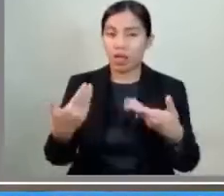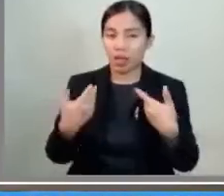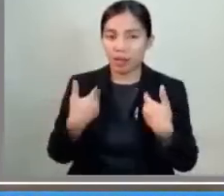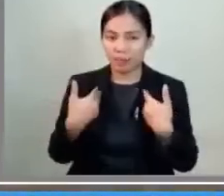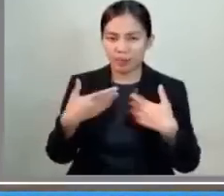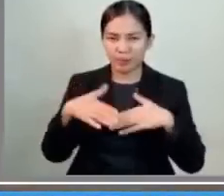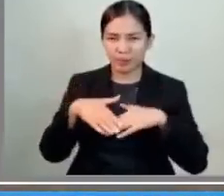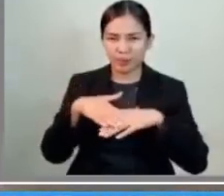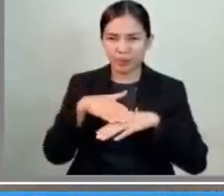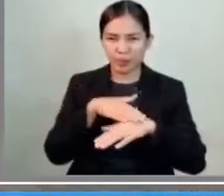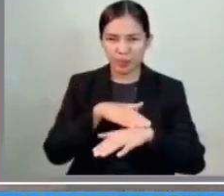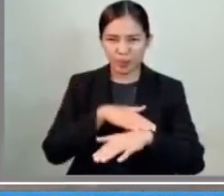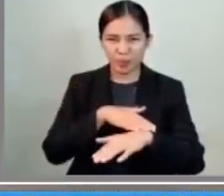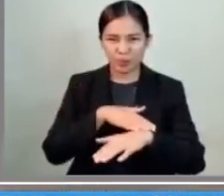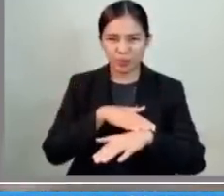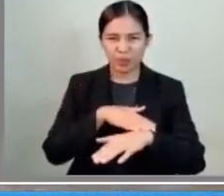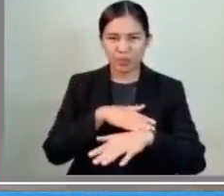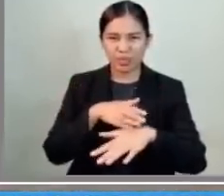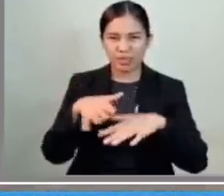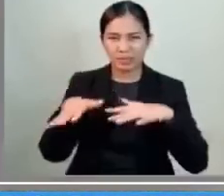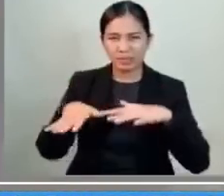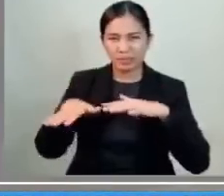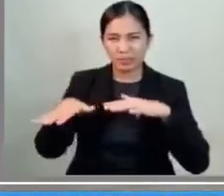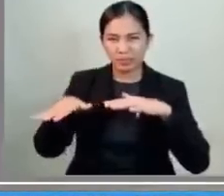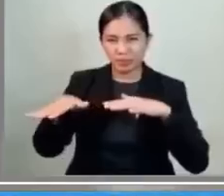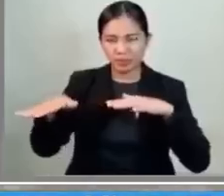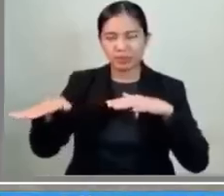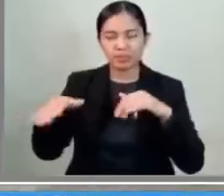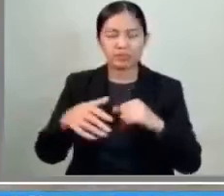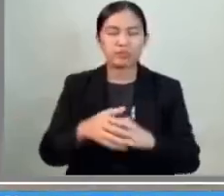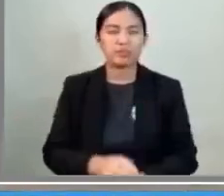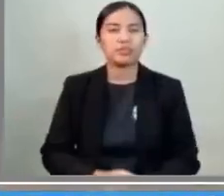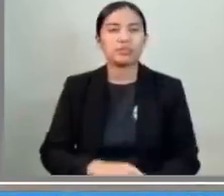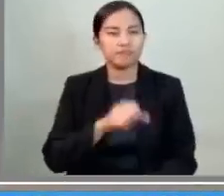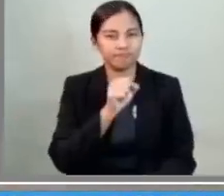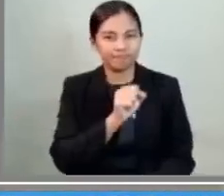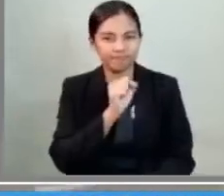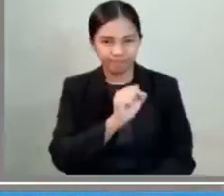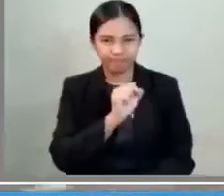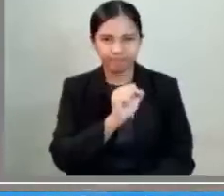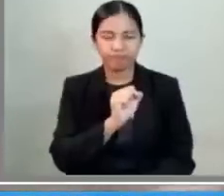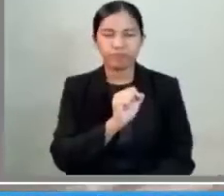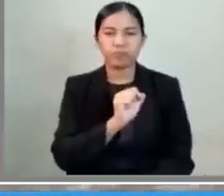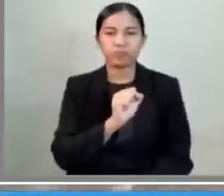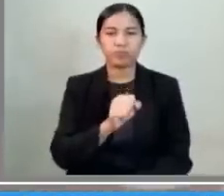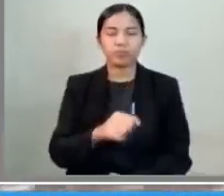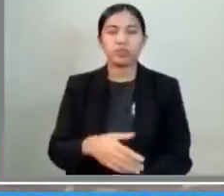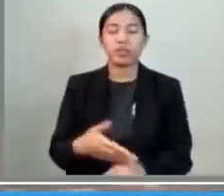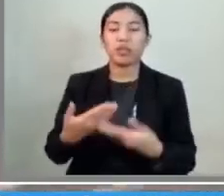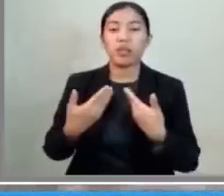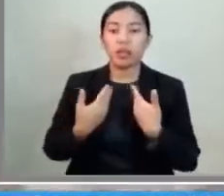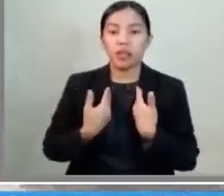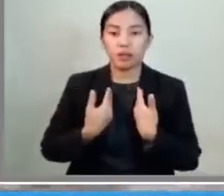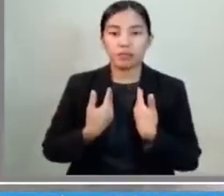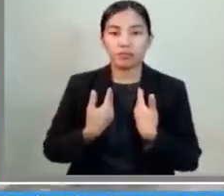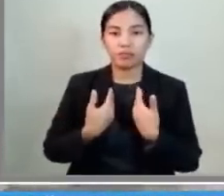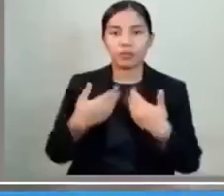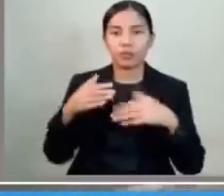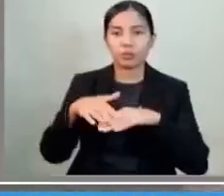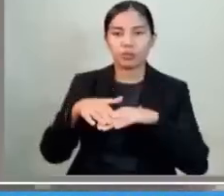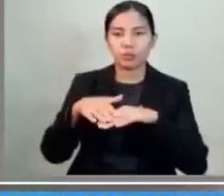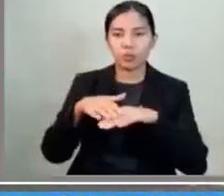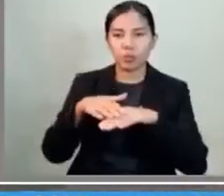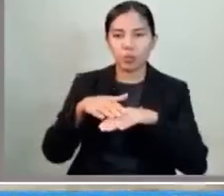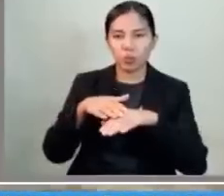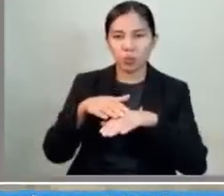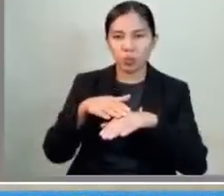sa lugar na asahan ating mga motorista. Opo sir, at meron pa rin pong talagang pagbagal ng daloy ng traffic,